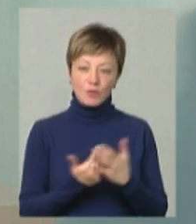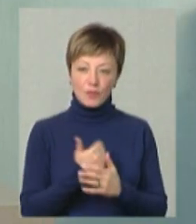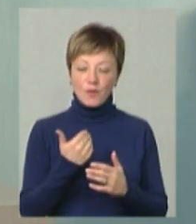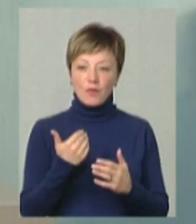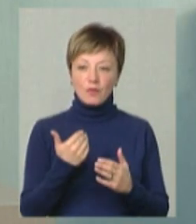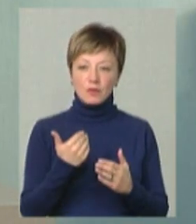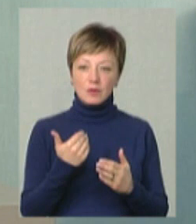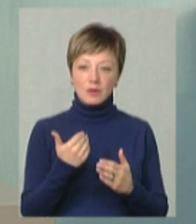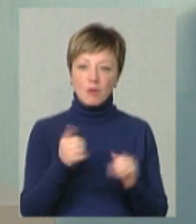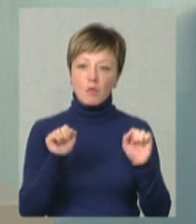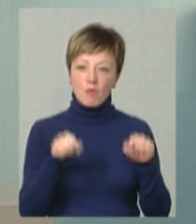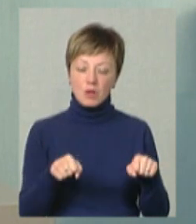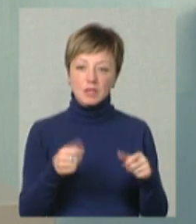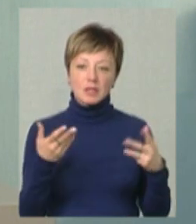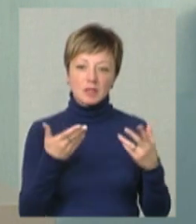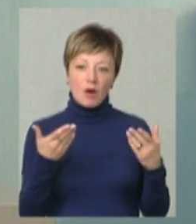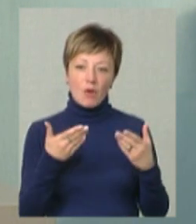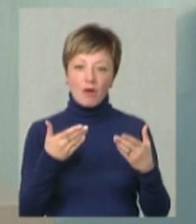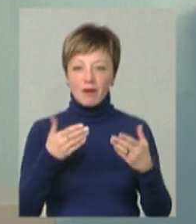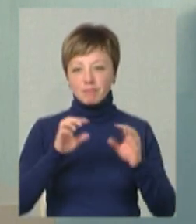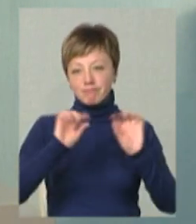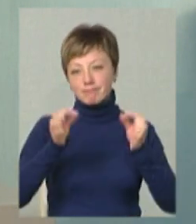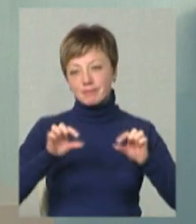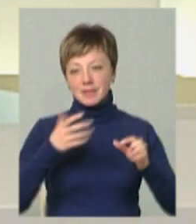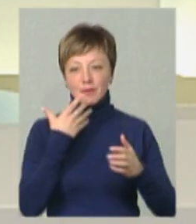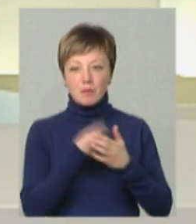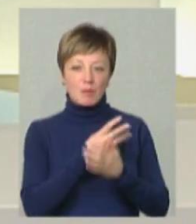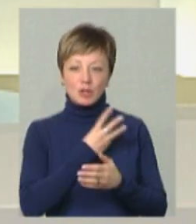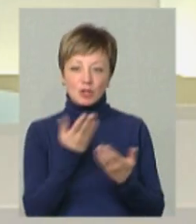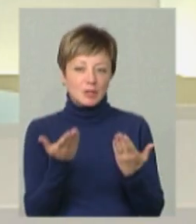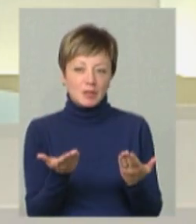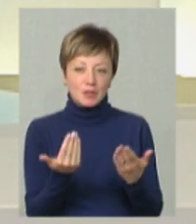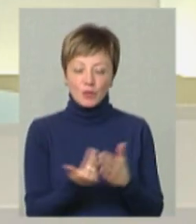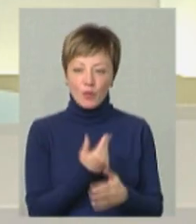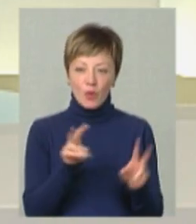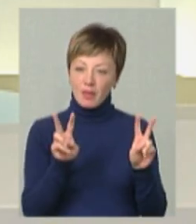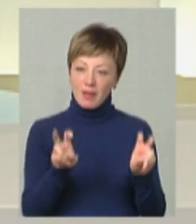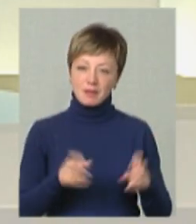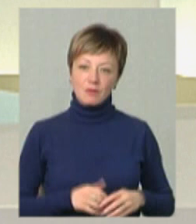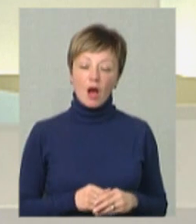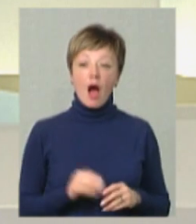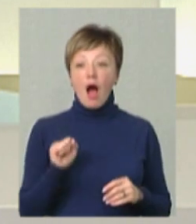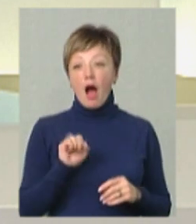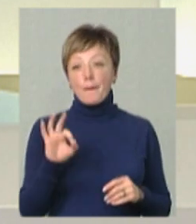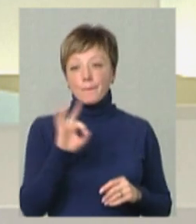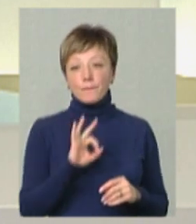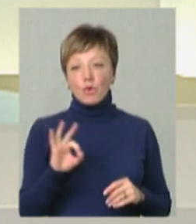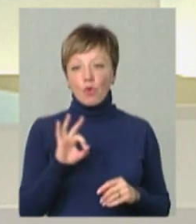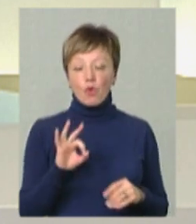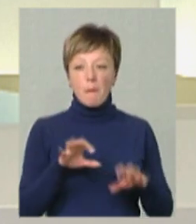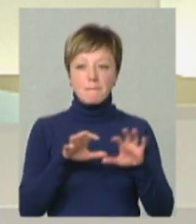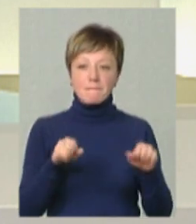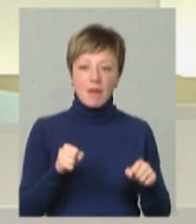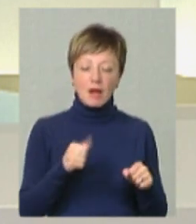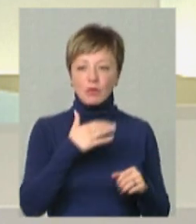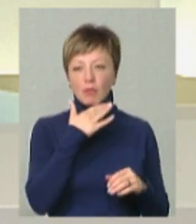Дизайнерську, можна навіть з якоюсь ковкою, хто за власним бажанням, з новою назвою. Що стосується майна, то